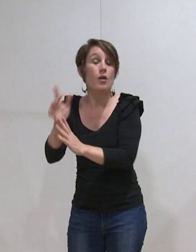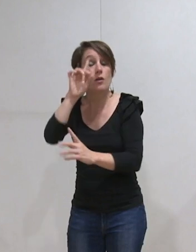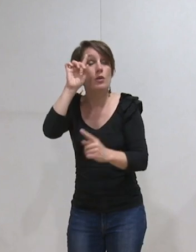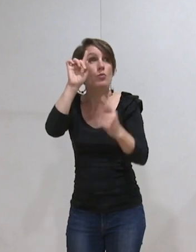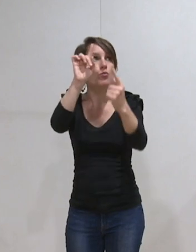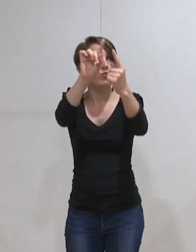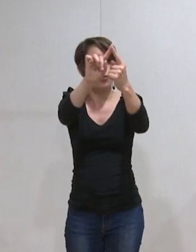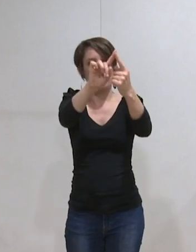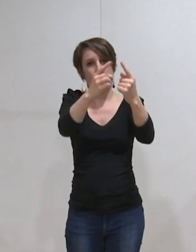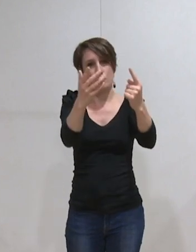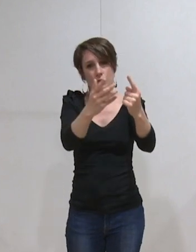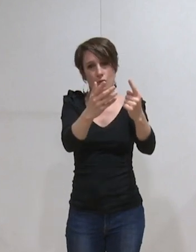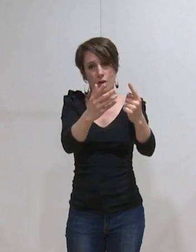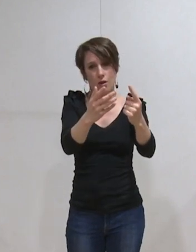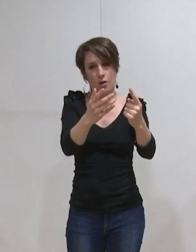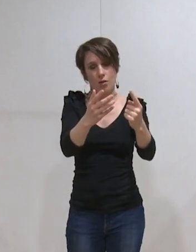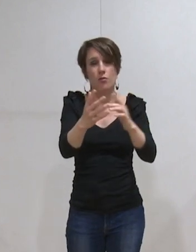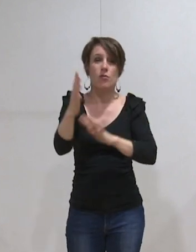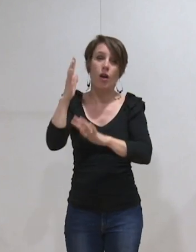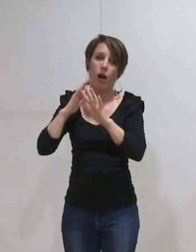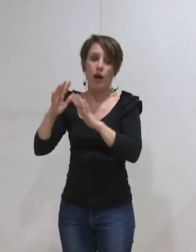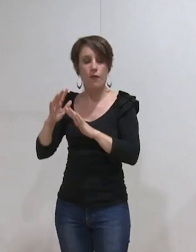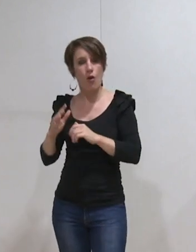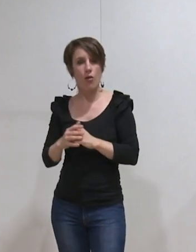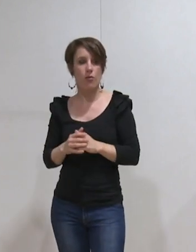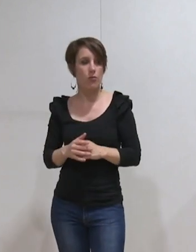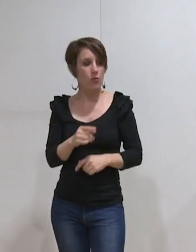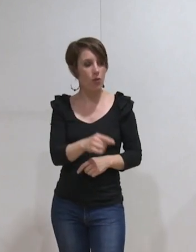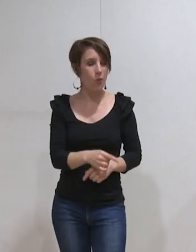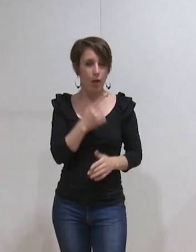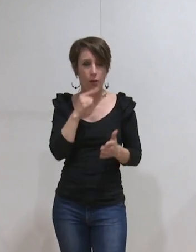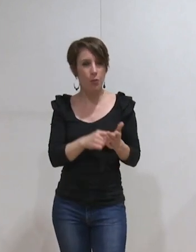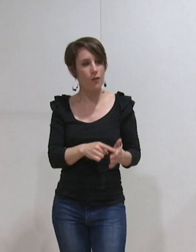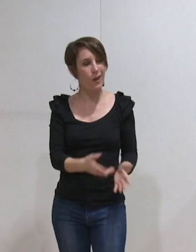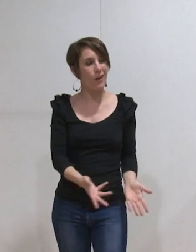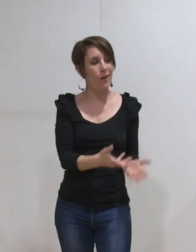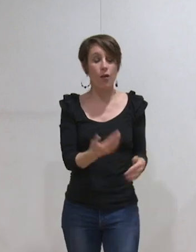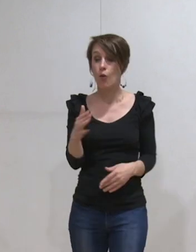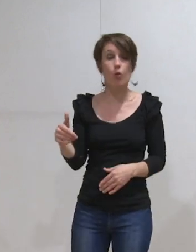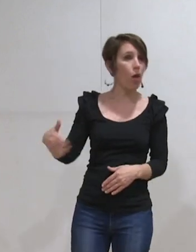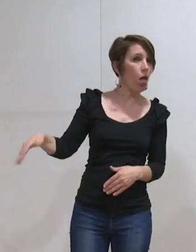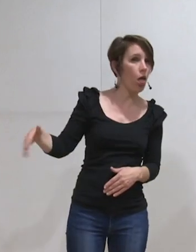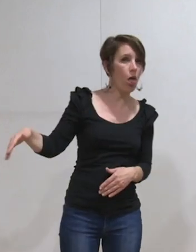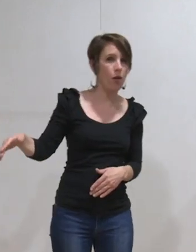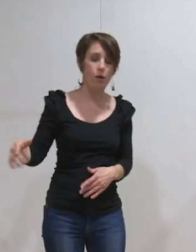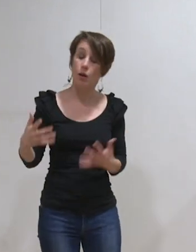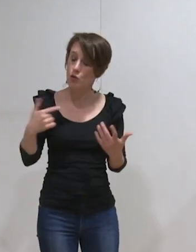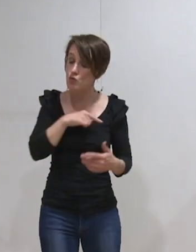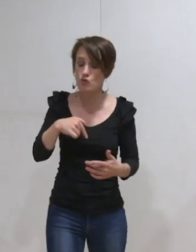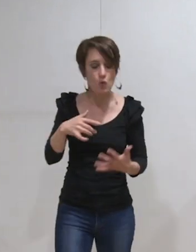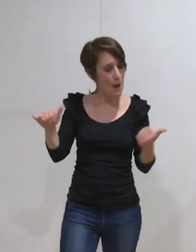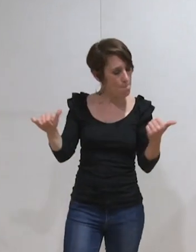changer des pratiques clientéliste ne serait-ce que de quelque peu derrière